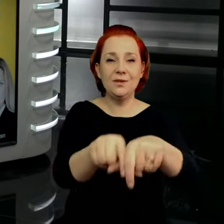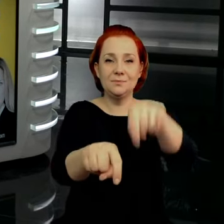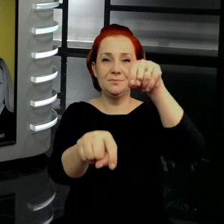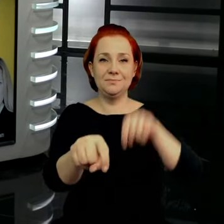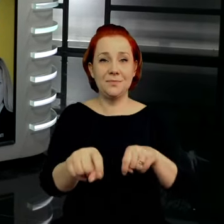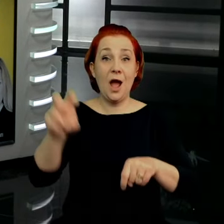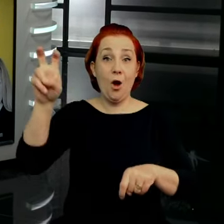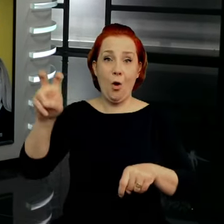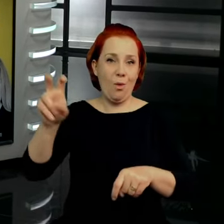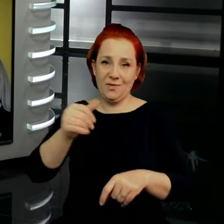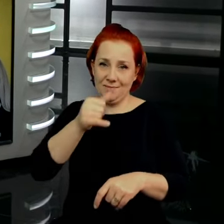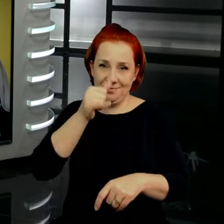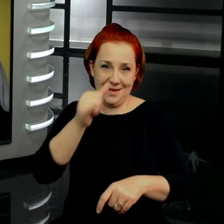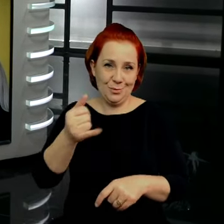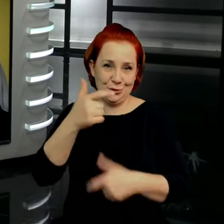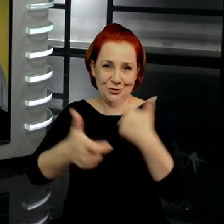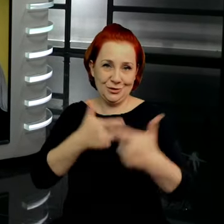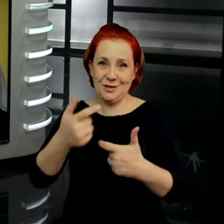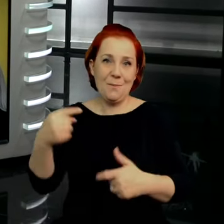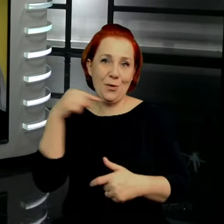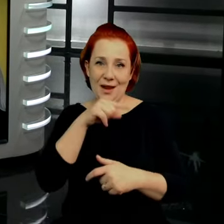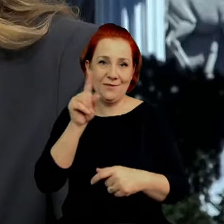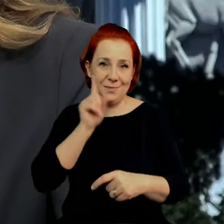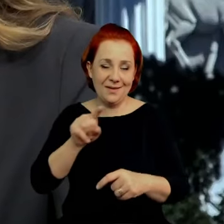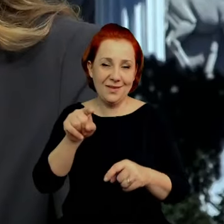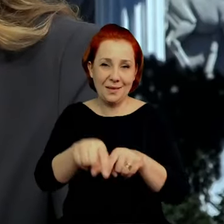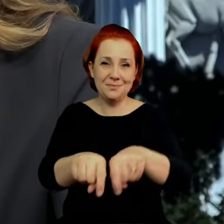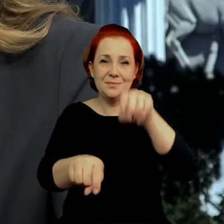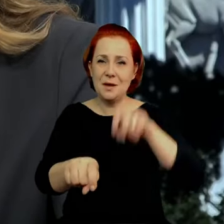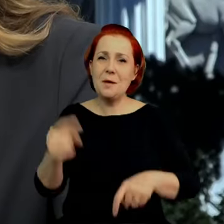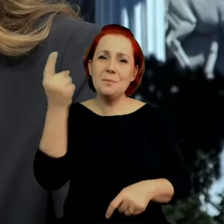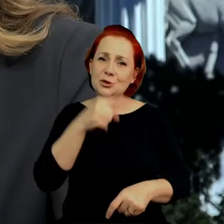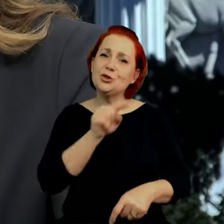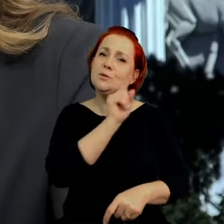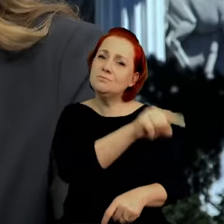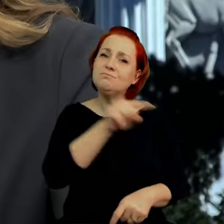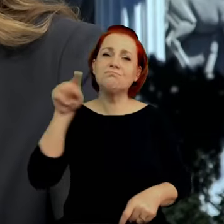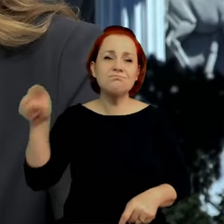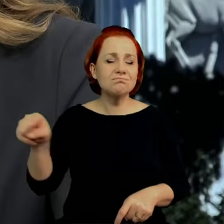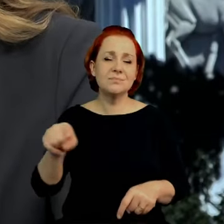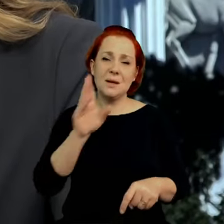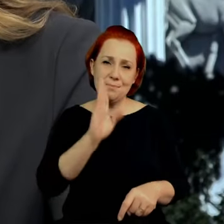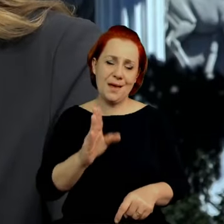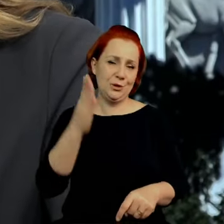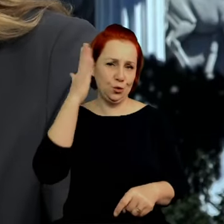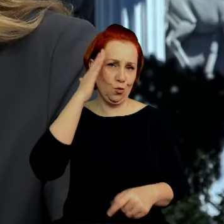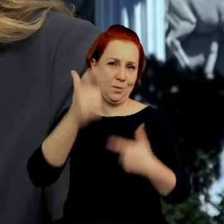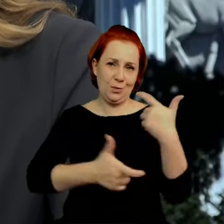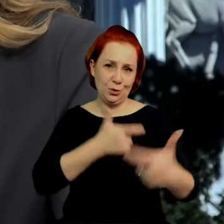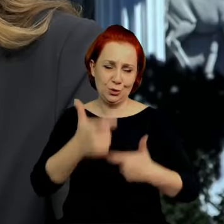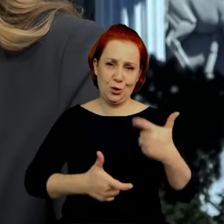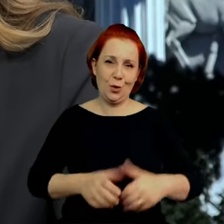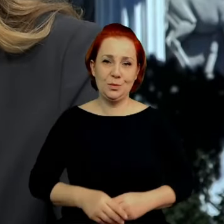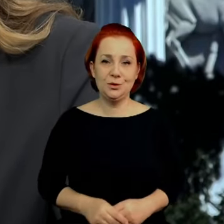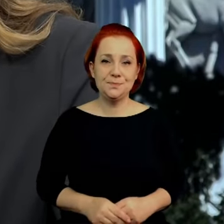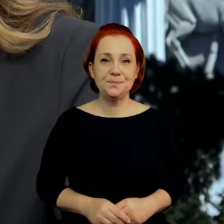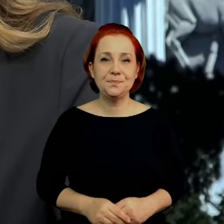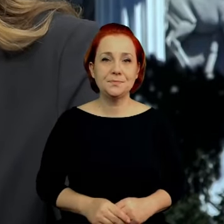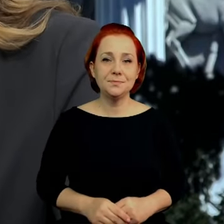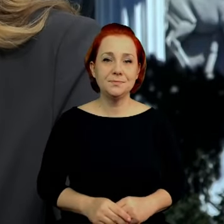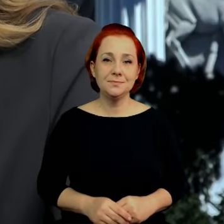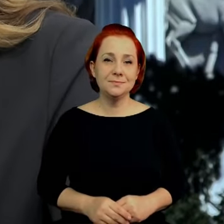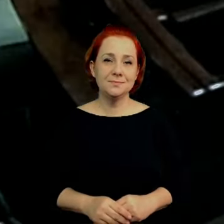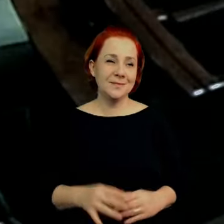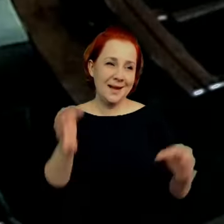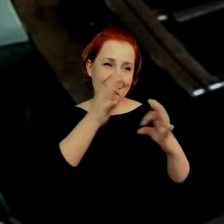kroku wstecz? Myślę, że każdy z nich będzie potrafił i każdy naprawdę, znaczy nie namówi mnie, nie, pani redaktor, na jakieś, nie wiem, porównania.